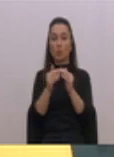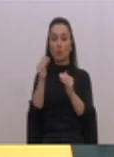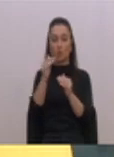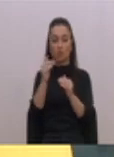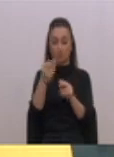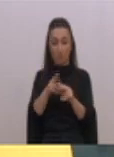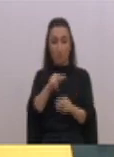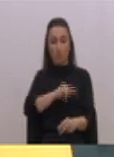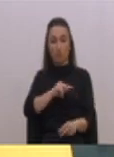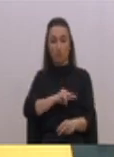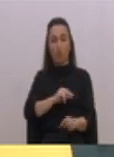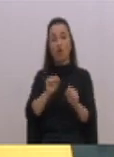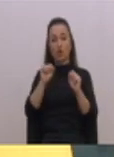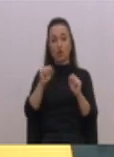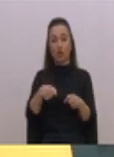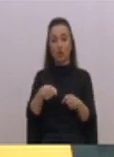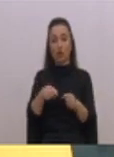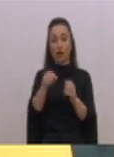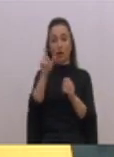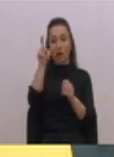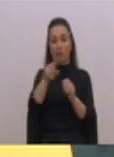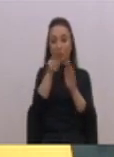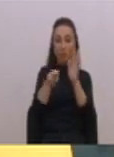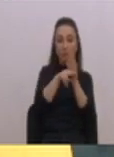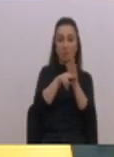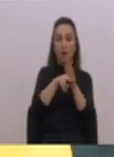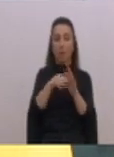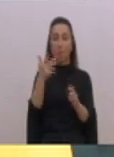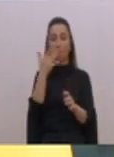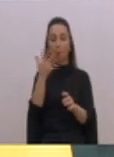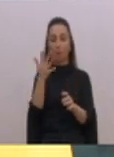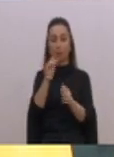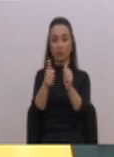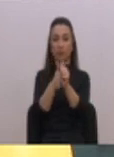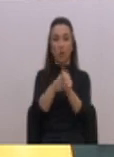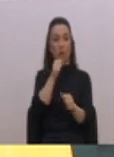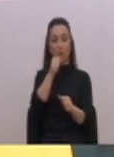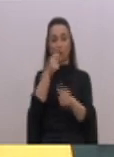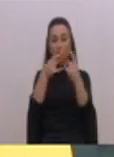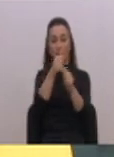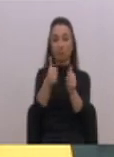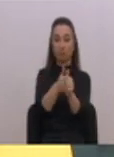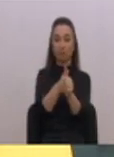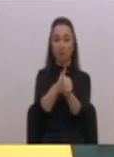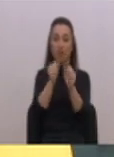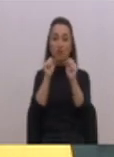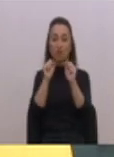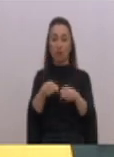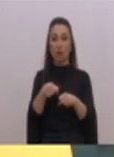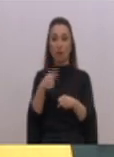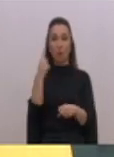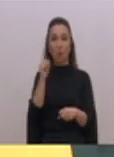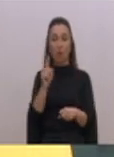ეგრე მუშაობს, რომ შეიძლება ეს ადამიანი ამოეფაროს პოლიტიკას, შეიძლება ჟურნალისტებს ამოეფაროს უკან და მას შეიძლება